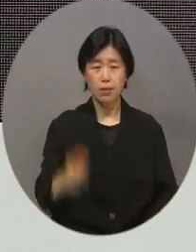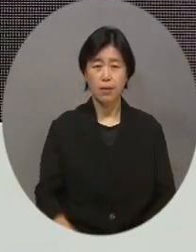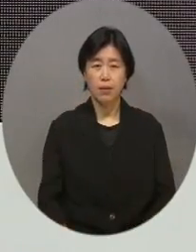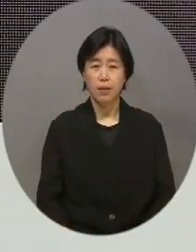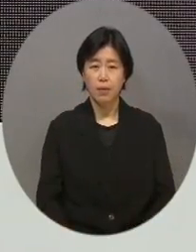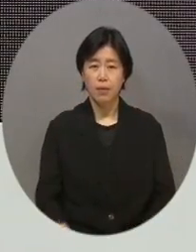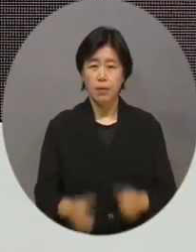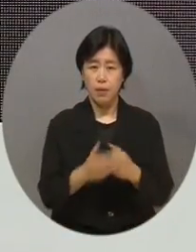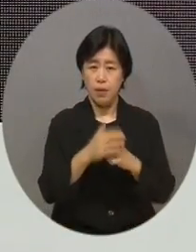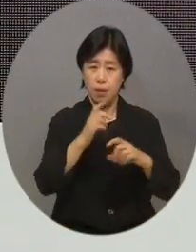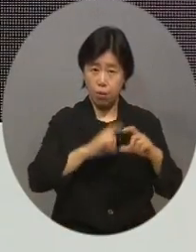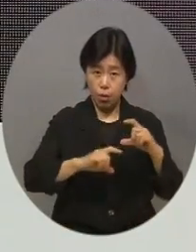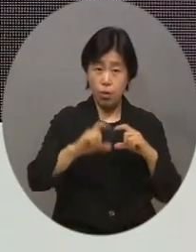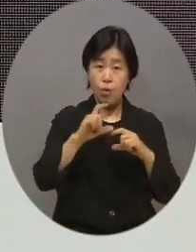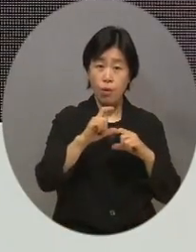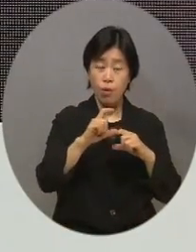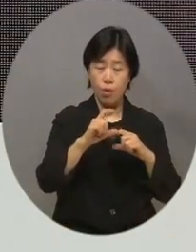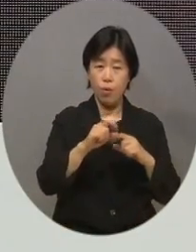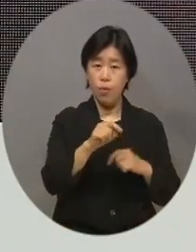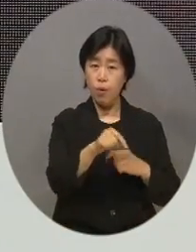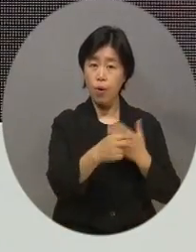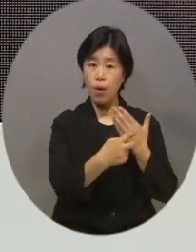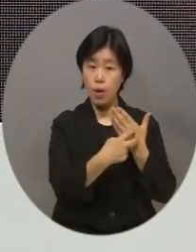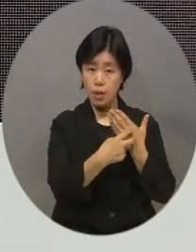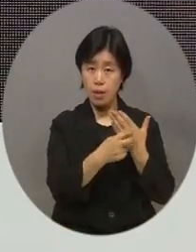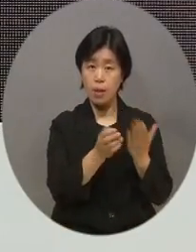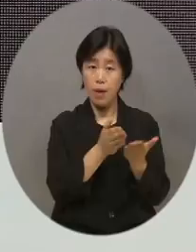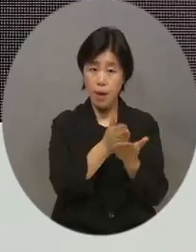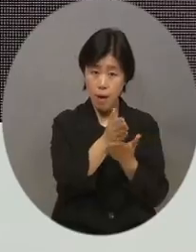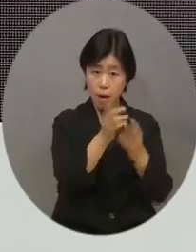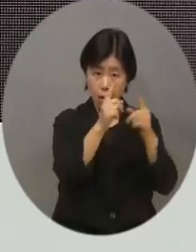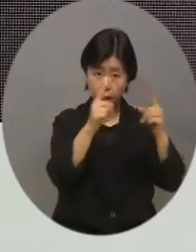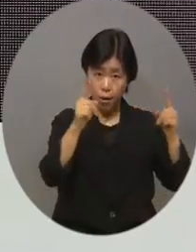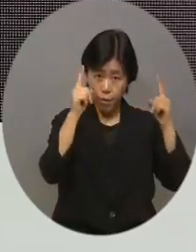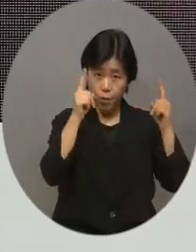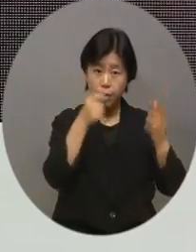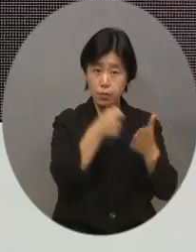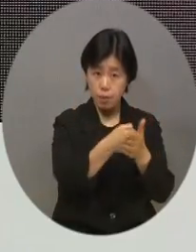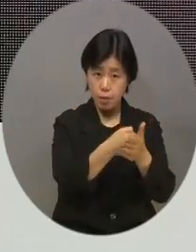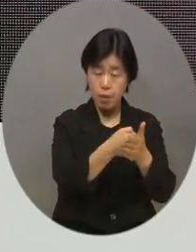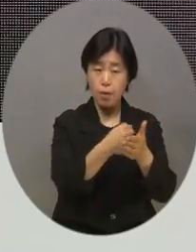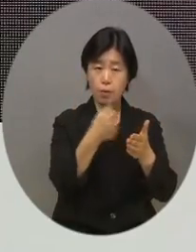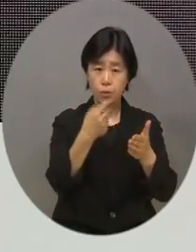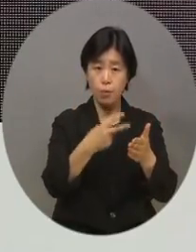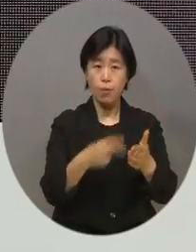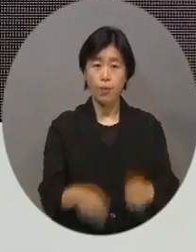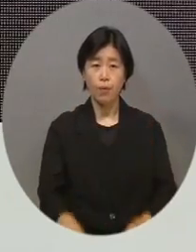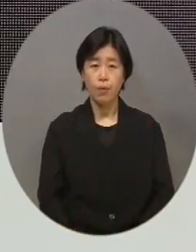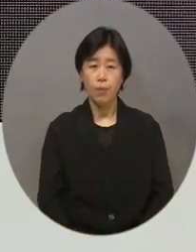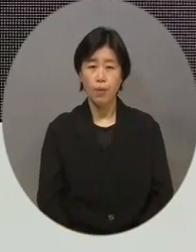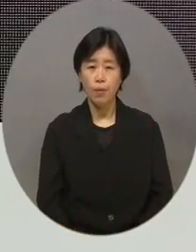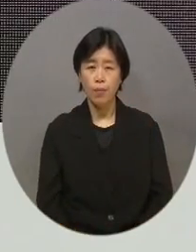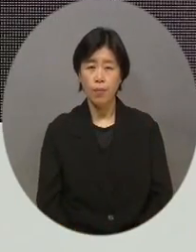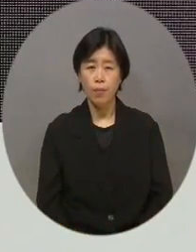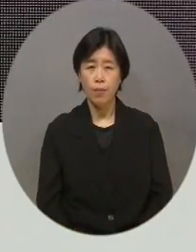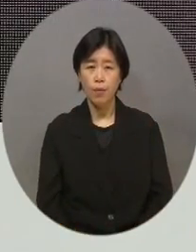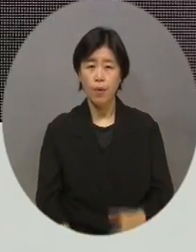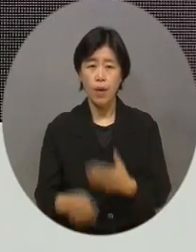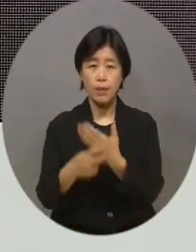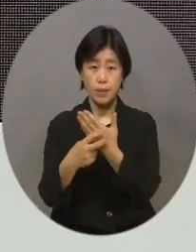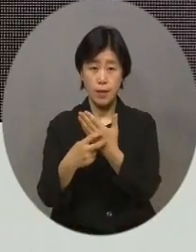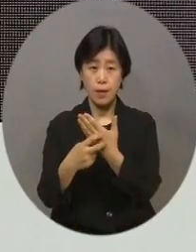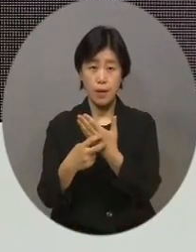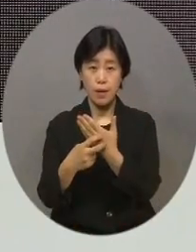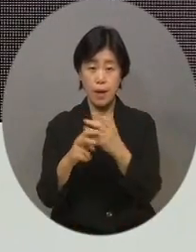그래서 더더욱이나 의대로 지정되는 거하고 또 의대가 아닌 일반 병원하고 차이가 굉장히 많지